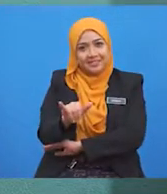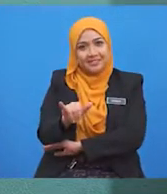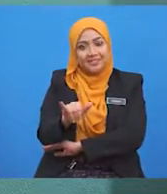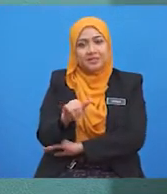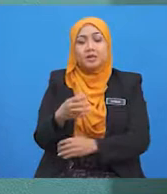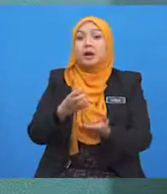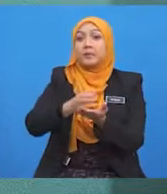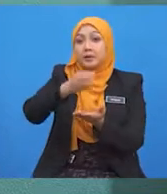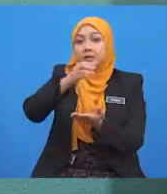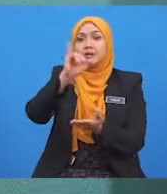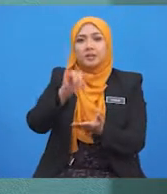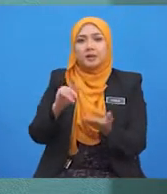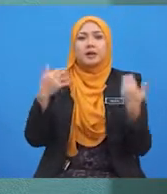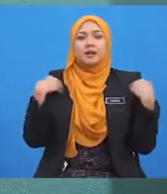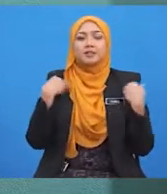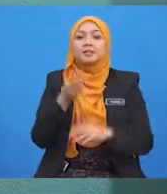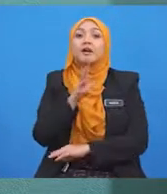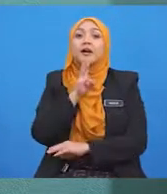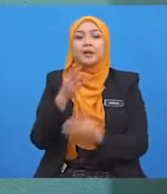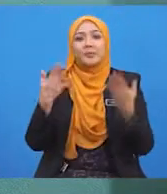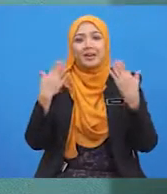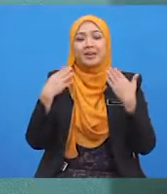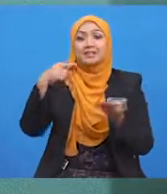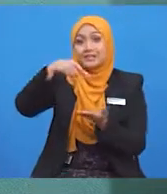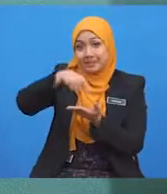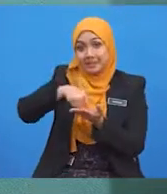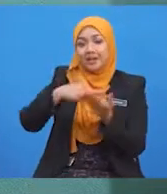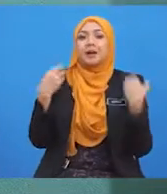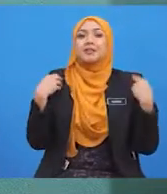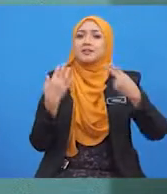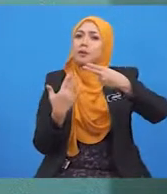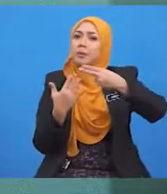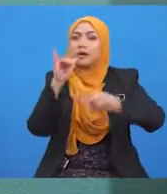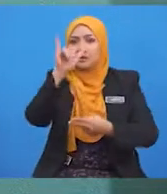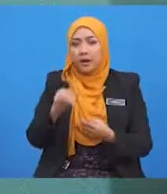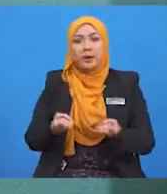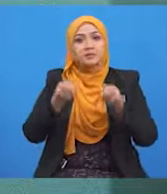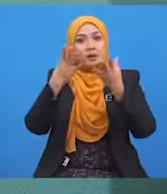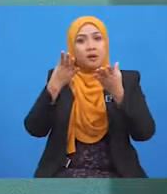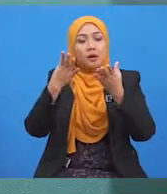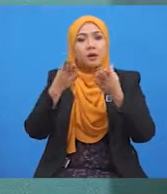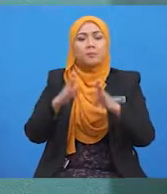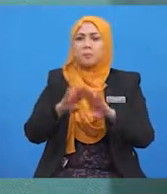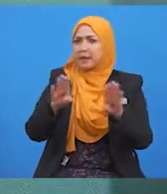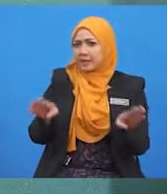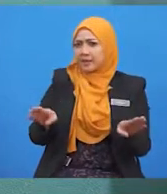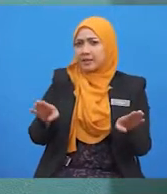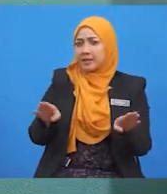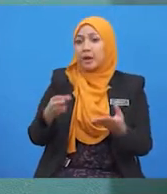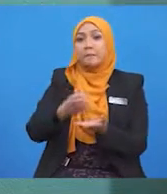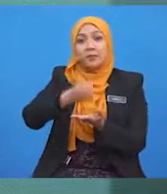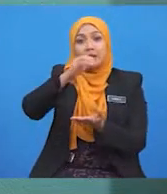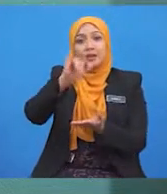bikhair yang berisi air panas ini mempunyai HB yang lebih banyak merebonding pikat yang